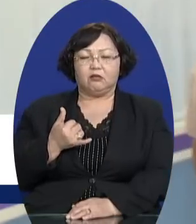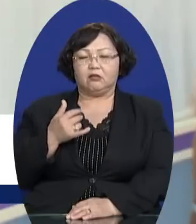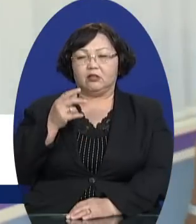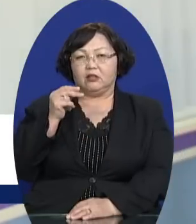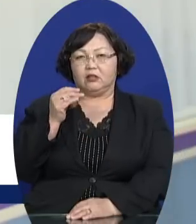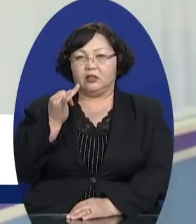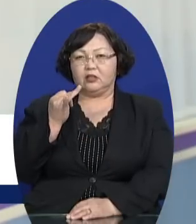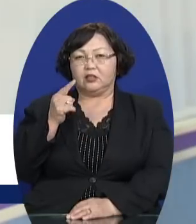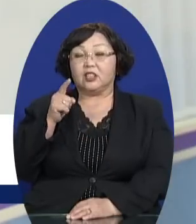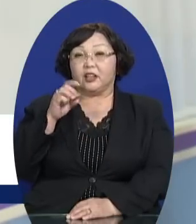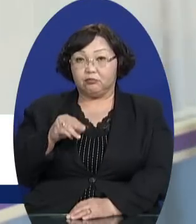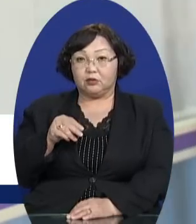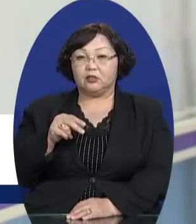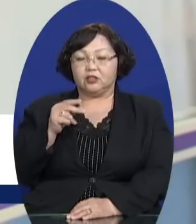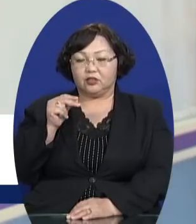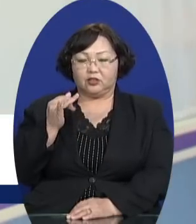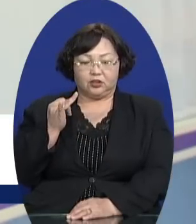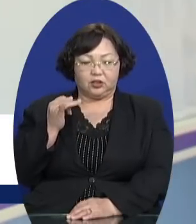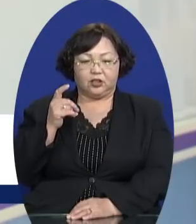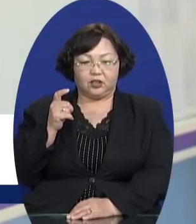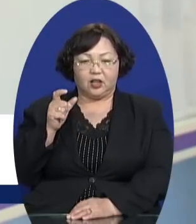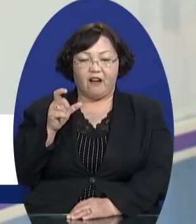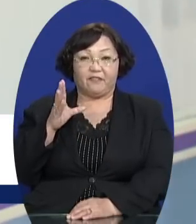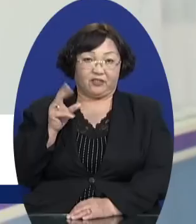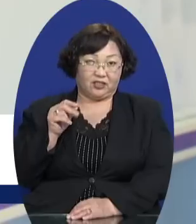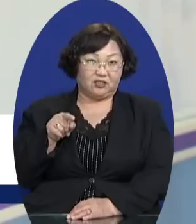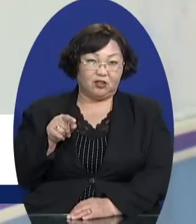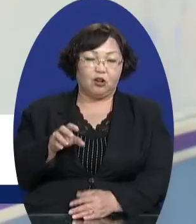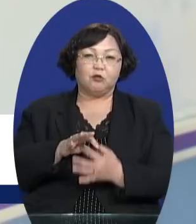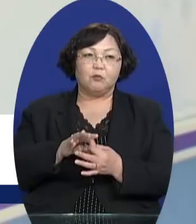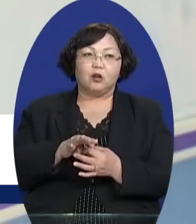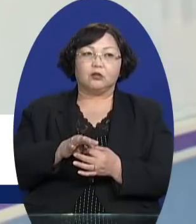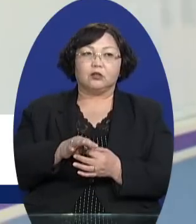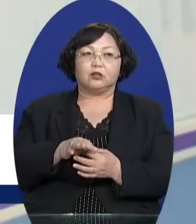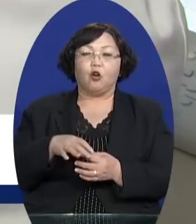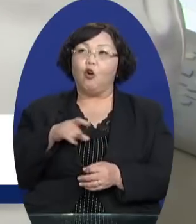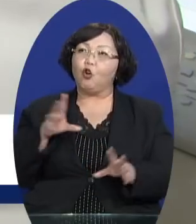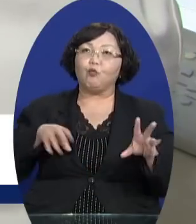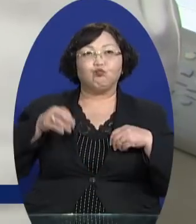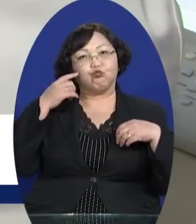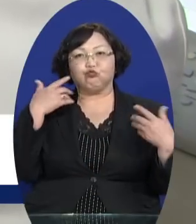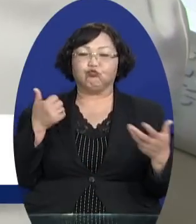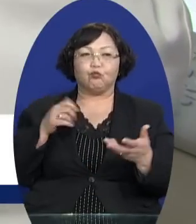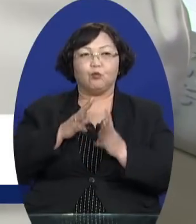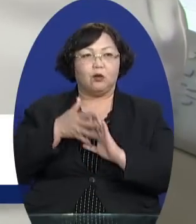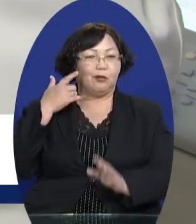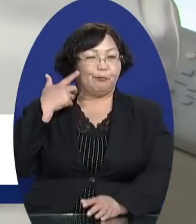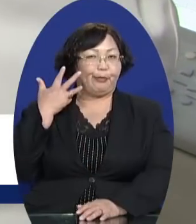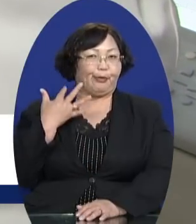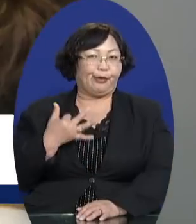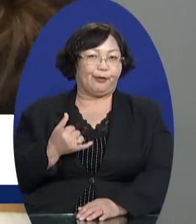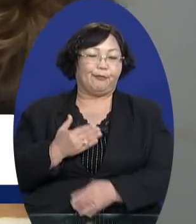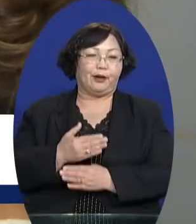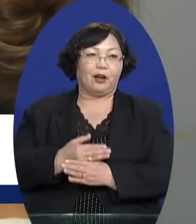нь бол мэдгэтгэргүйгээр хөнгөн хэлбрээр ингэж онцлогддог хүмүүсийн тоо бол ихсэж байгаа. Чихний өрөвсөл олон